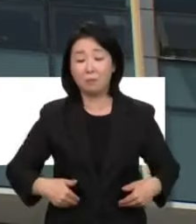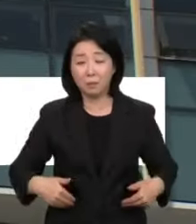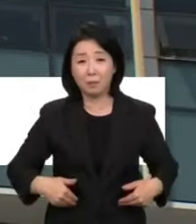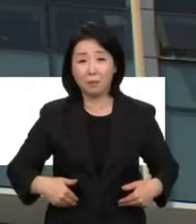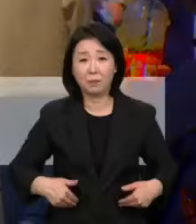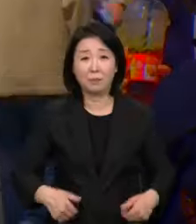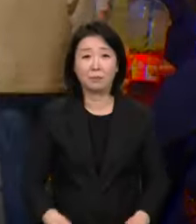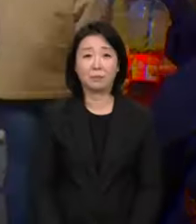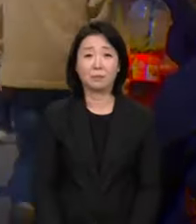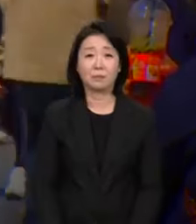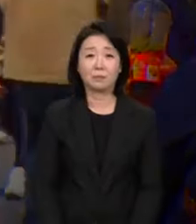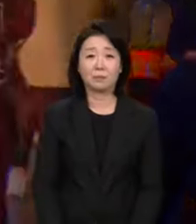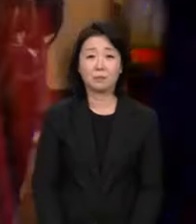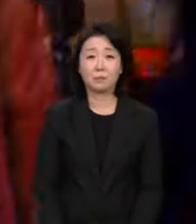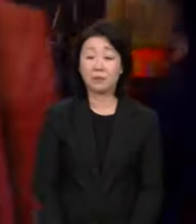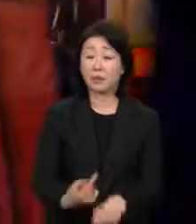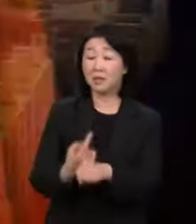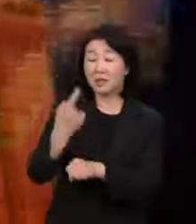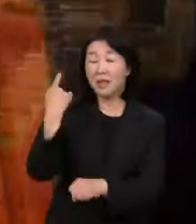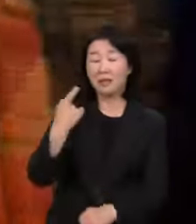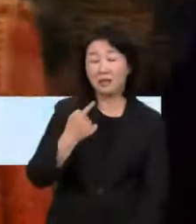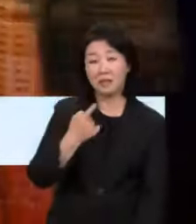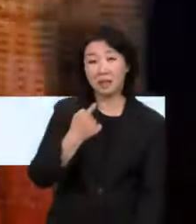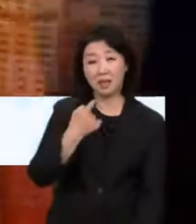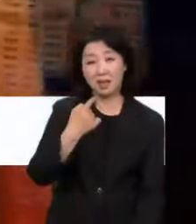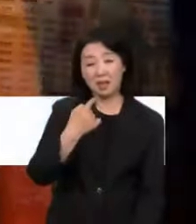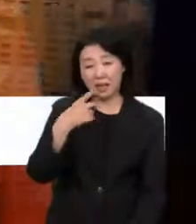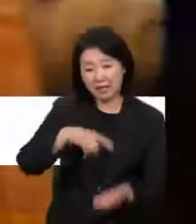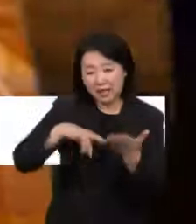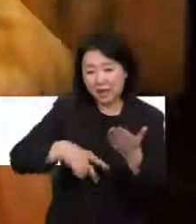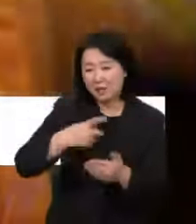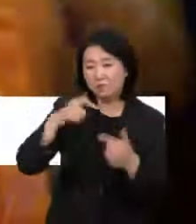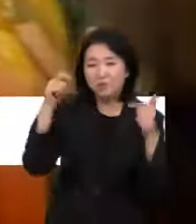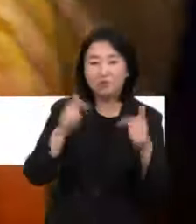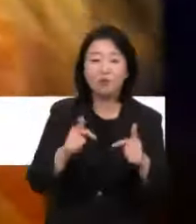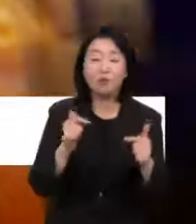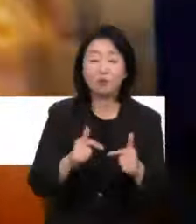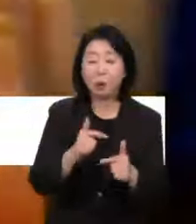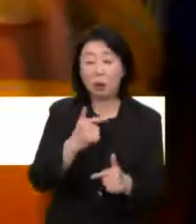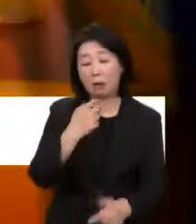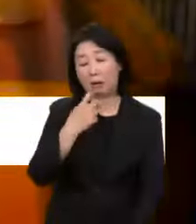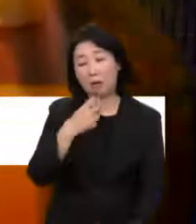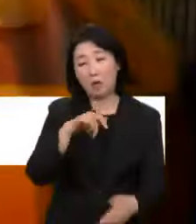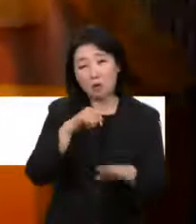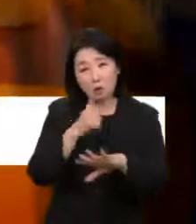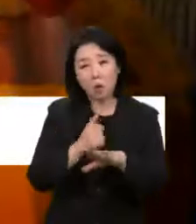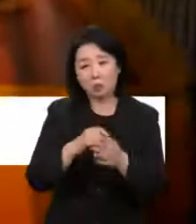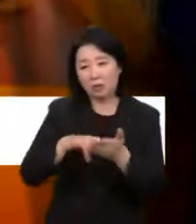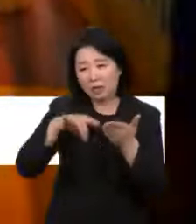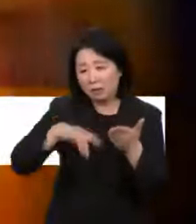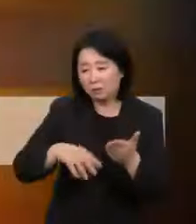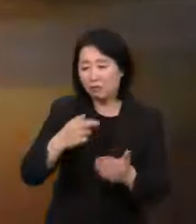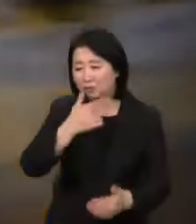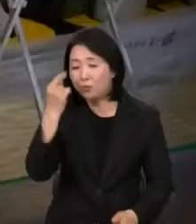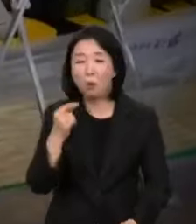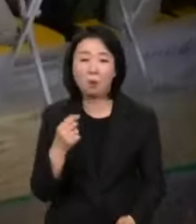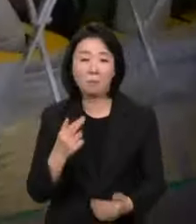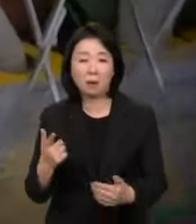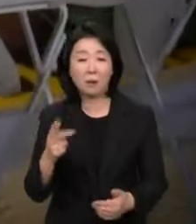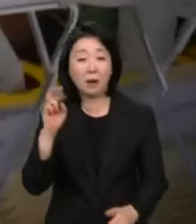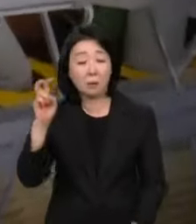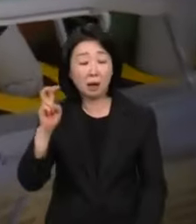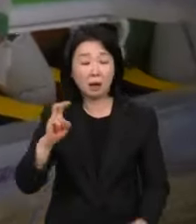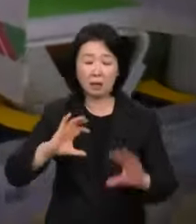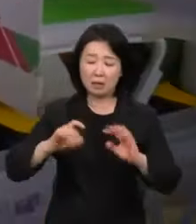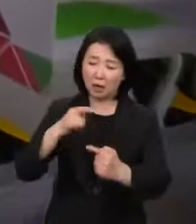내지. 지난해엔 각종 감세에 역대 최대 규모의 세수 결손이 예상되는 가운데 논란도 커지고 있습니다. 나라